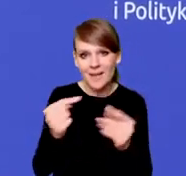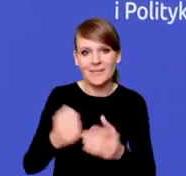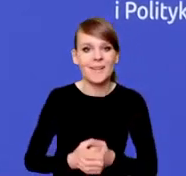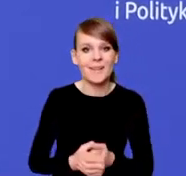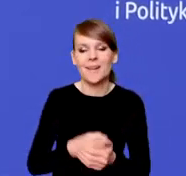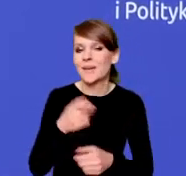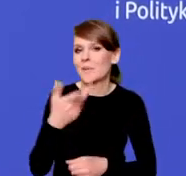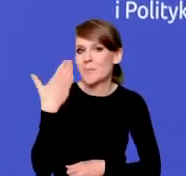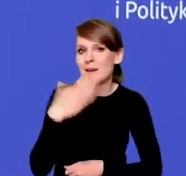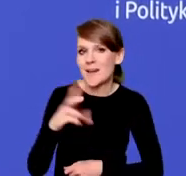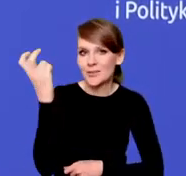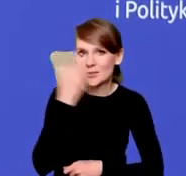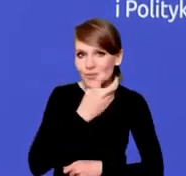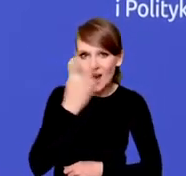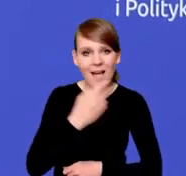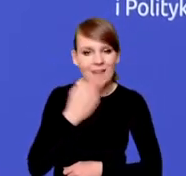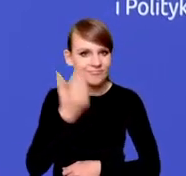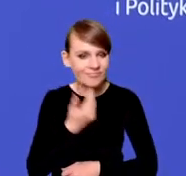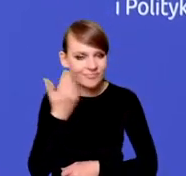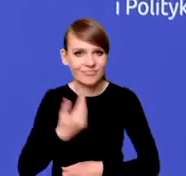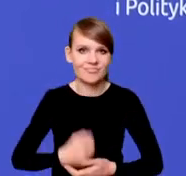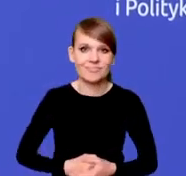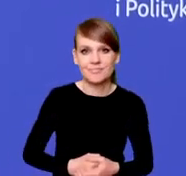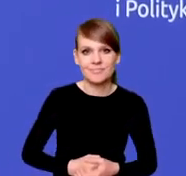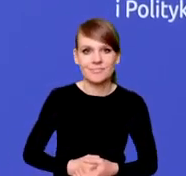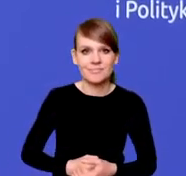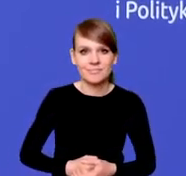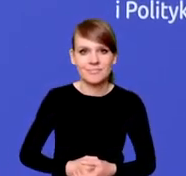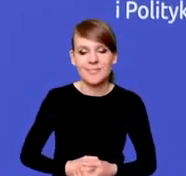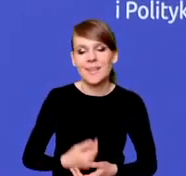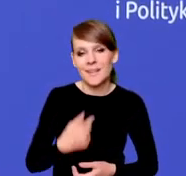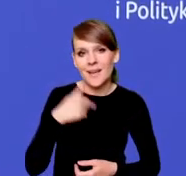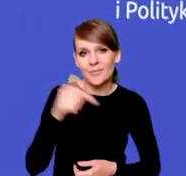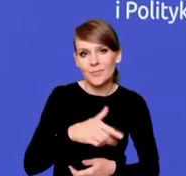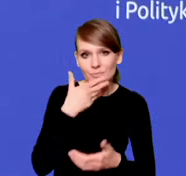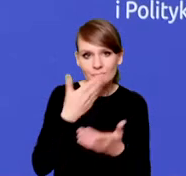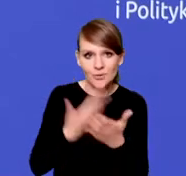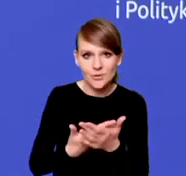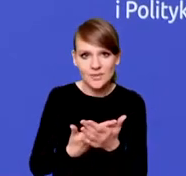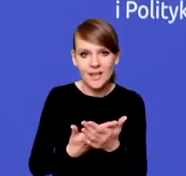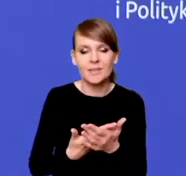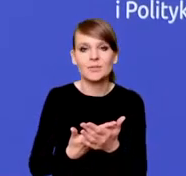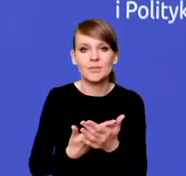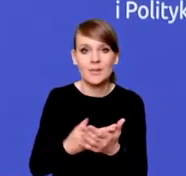ciekawe wypowiedzi. Ja muszę przyznać, że te